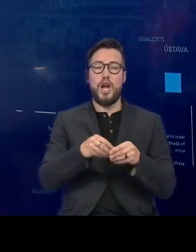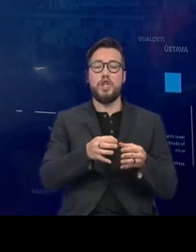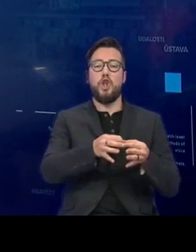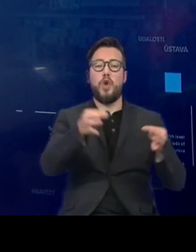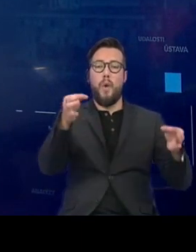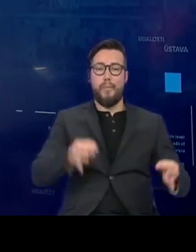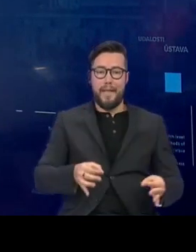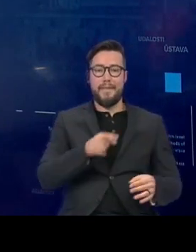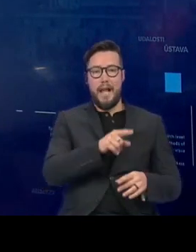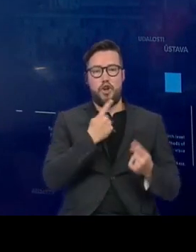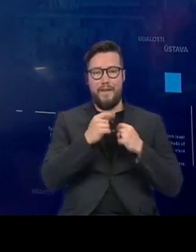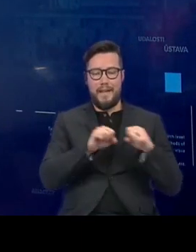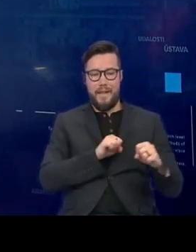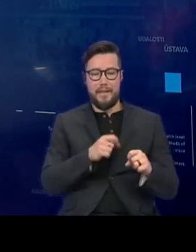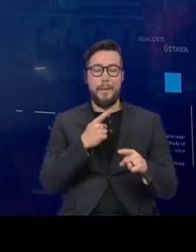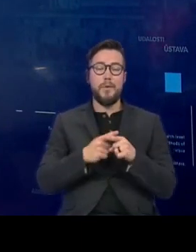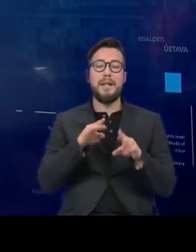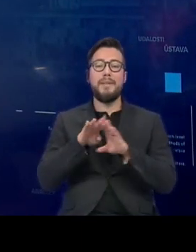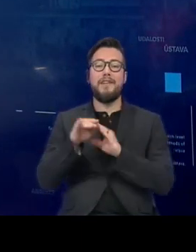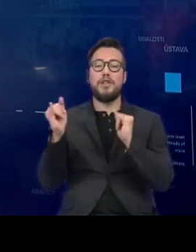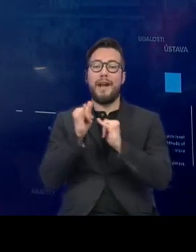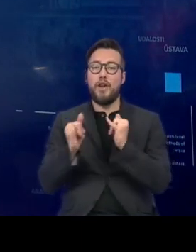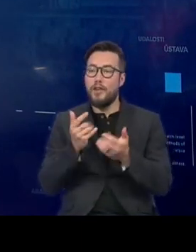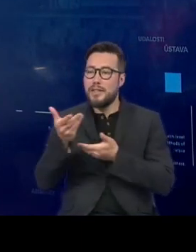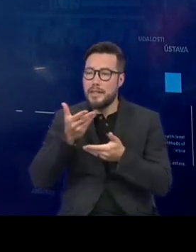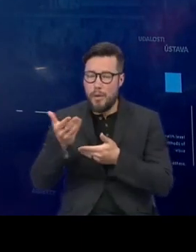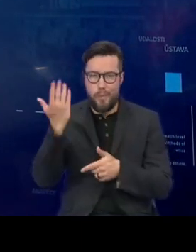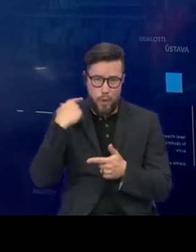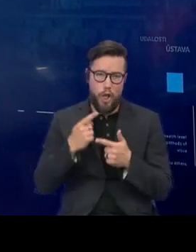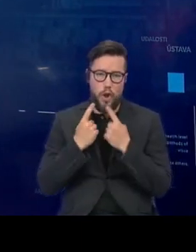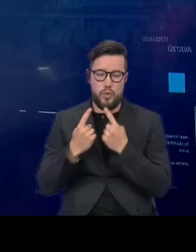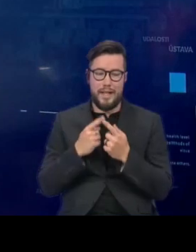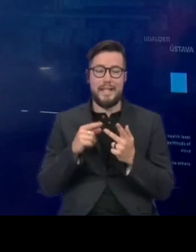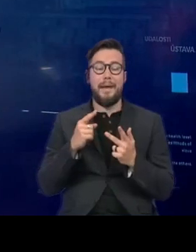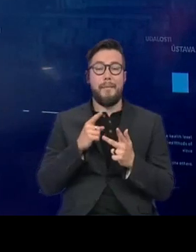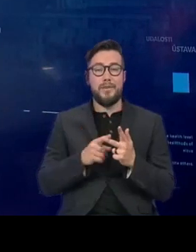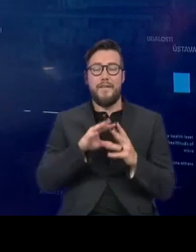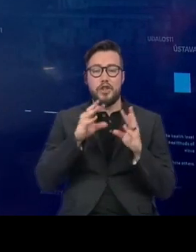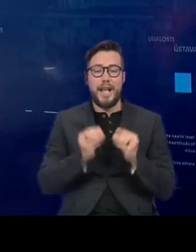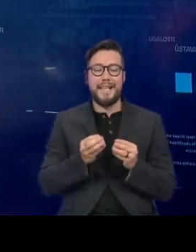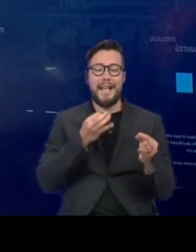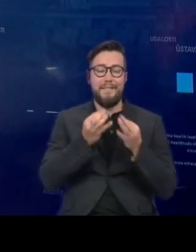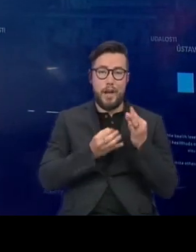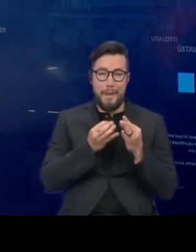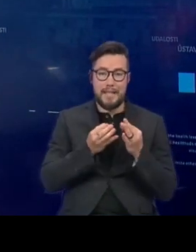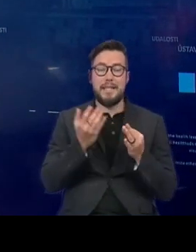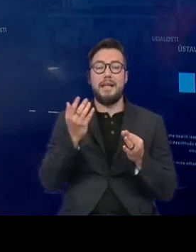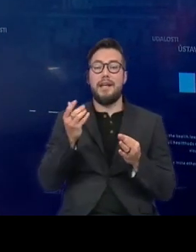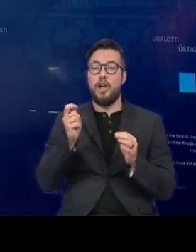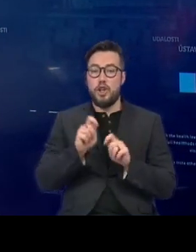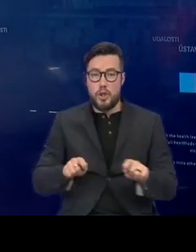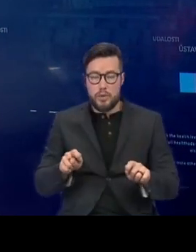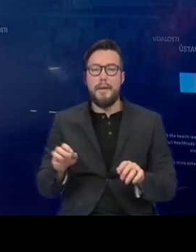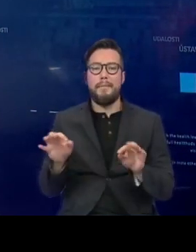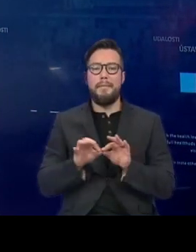rokovanie vlády. Zároveň bola odkonzultovaná s ministerstvom spravodlivosti. Zároveň na základe všetkých tých informácií, ktoré tam boli, bol pripravený materiál na rokovanie